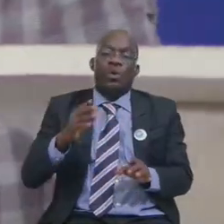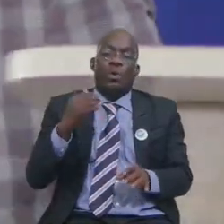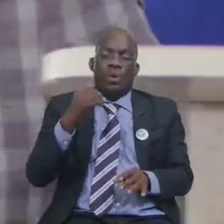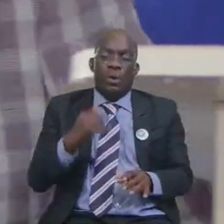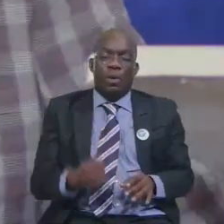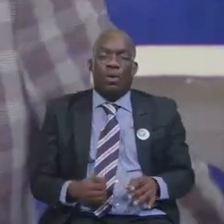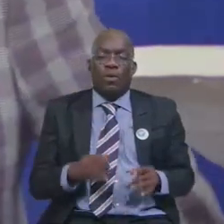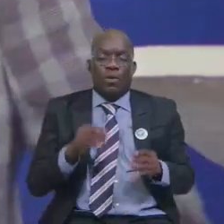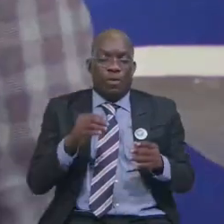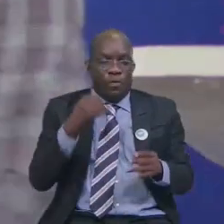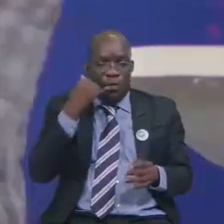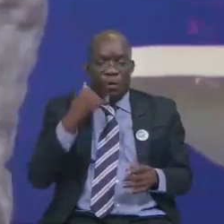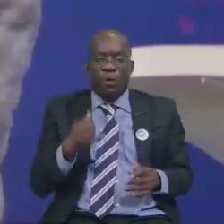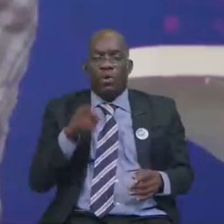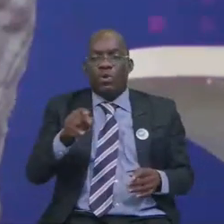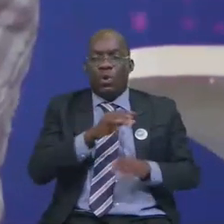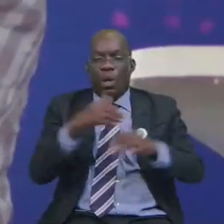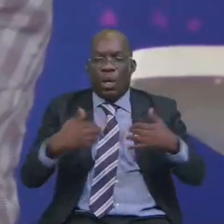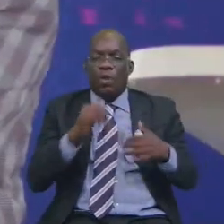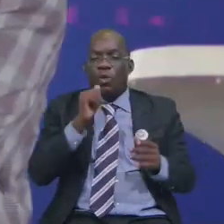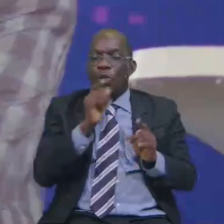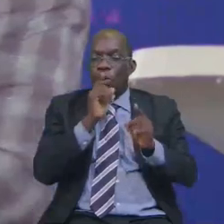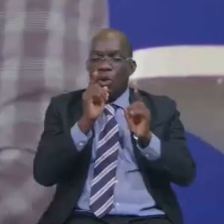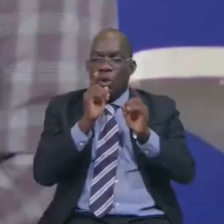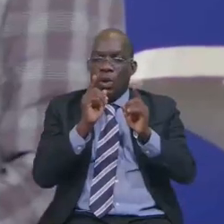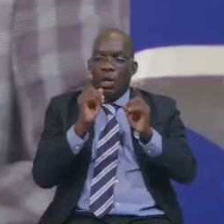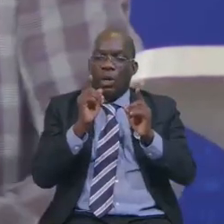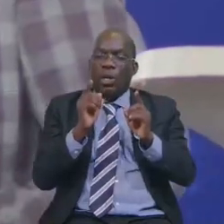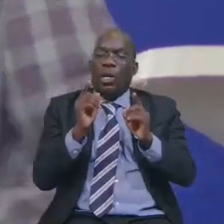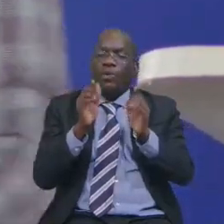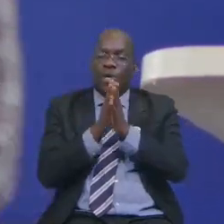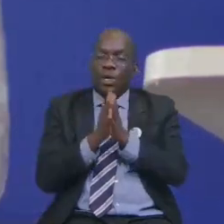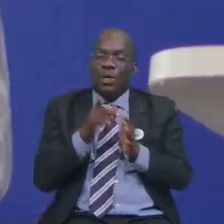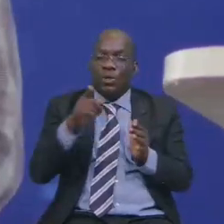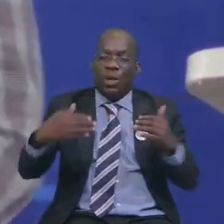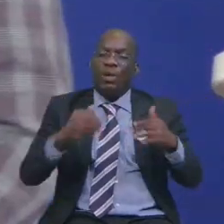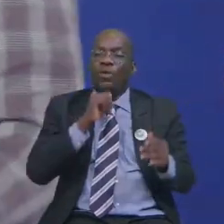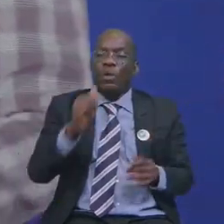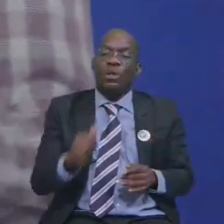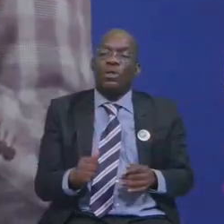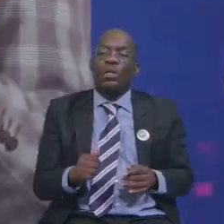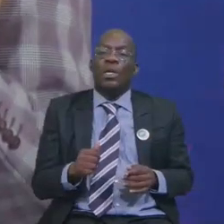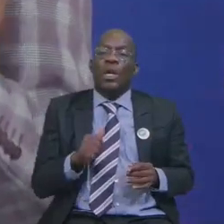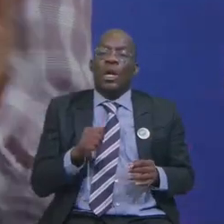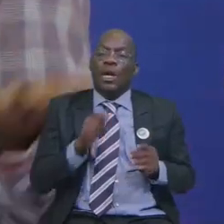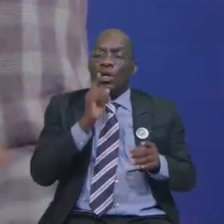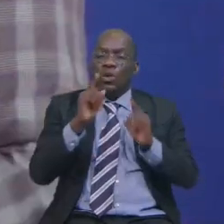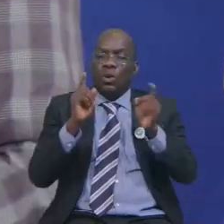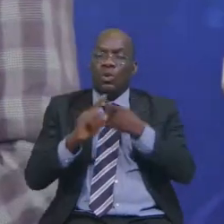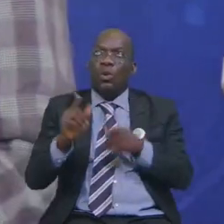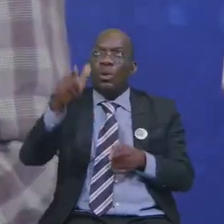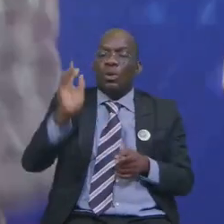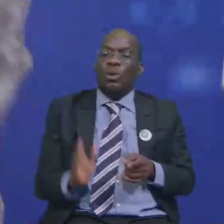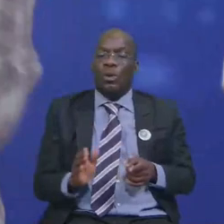dévotion matinale tu n'as même pas encore parlé à Dieu et tu es occupé est-ce que c'est toi la personne pendant même que tu